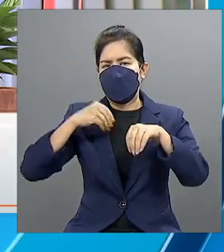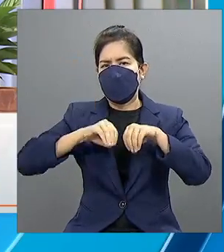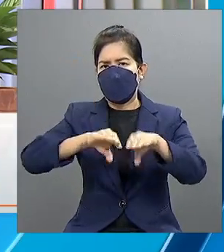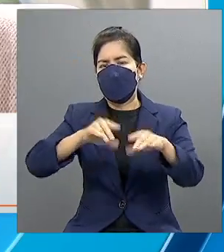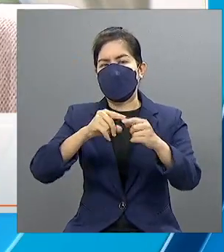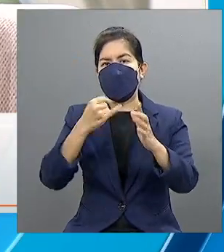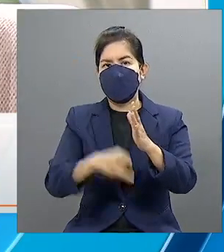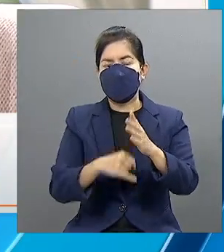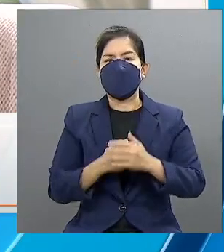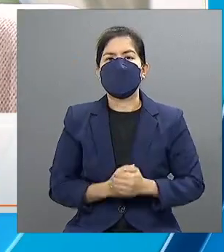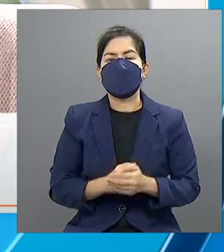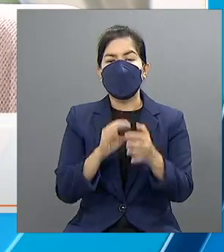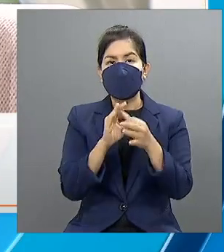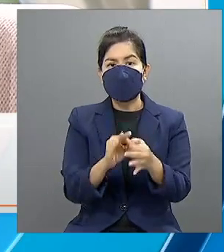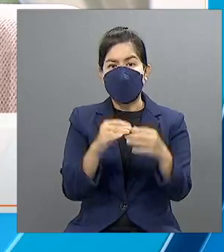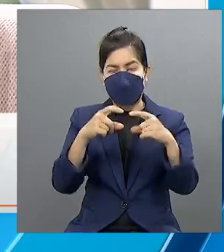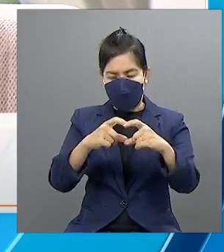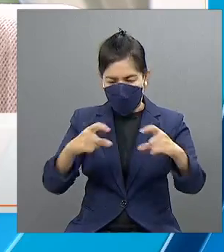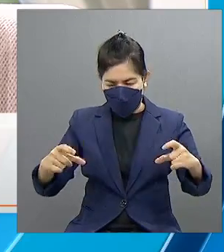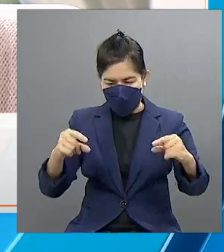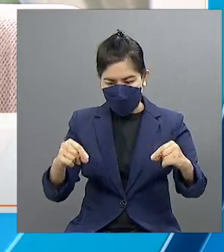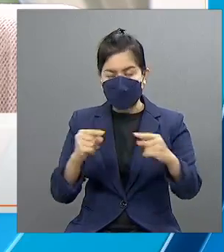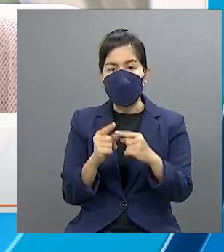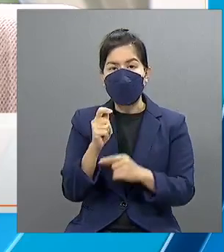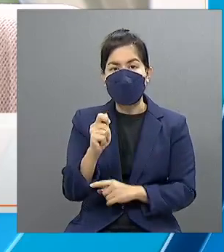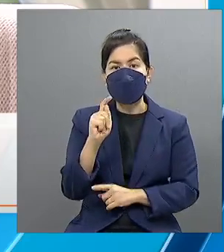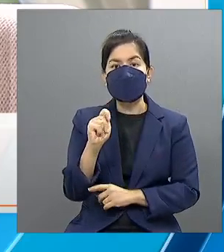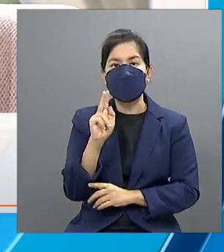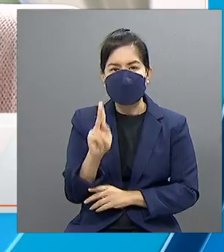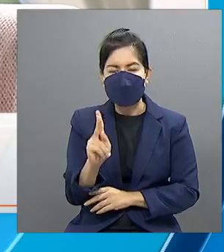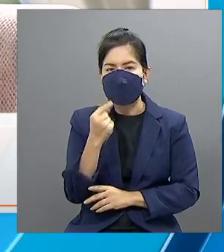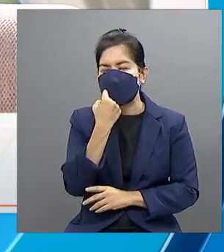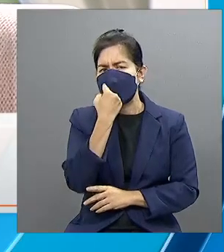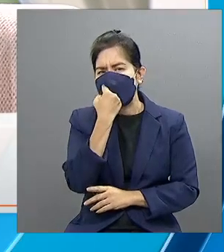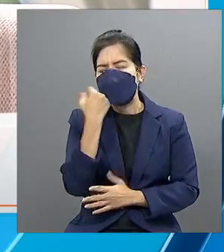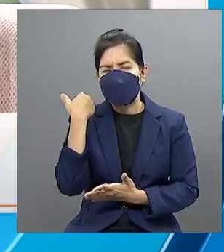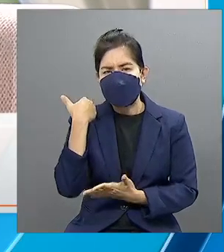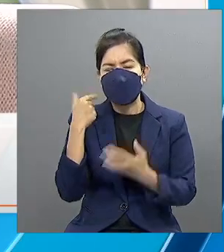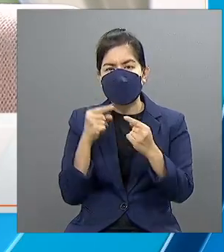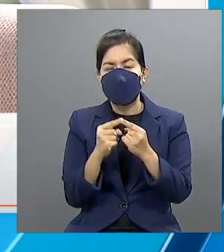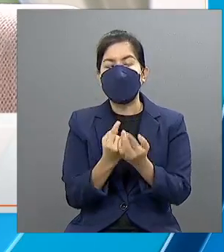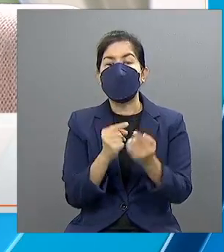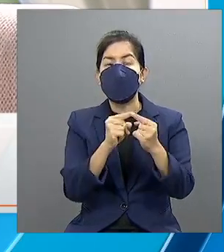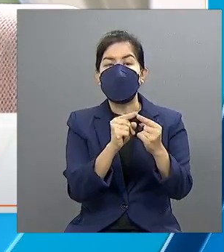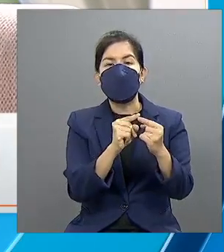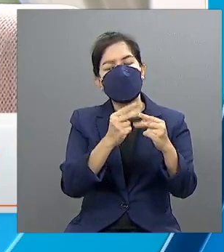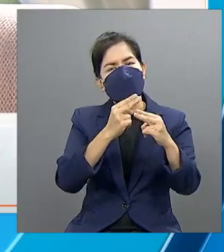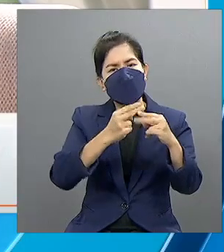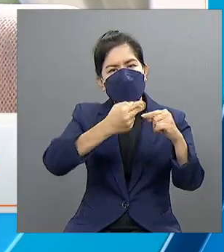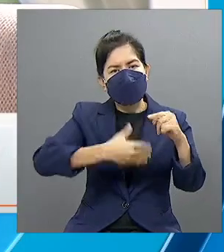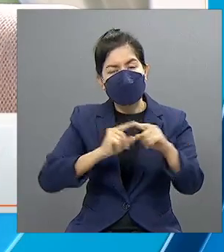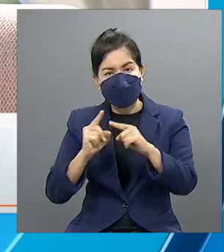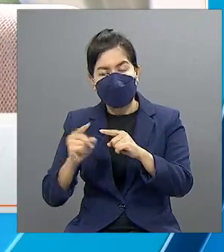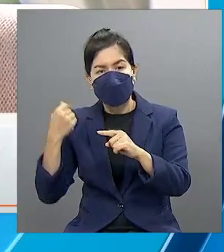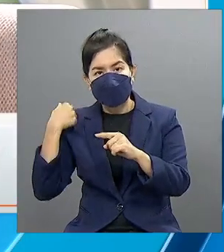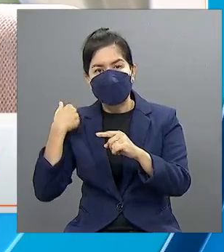ใช่ค่ะอย่างชุดตรวจ ATK นะคะคุณหมอก็มีหลายในเรื่องของชุดข้อมูลเนาะหลายคนที่มีการแชร์กันอย่างหลากหลายว่า